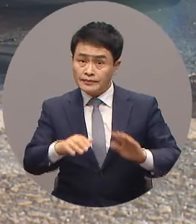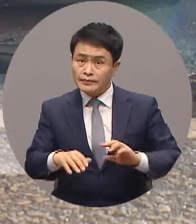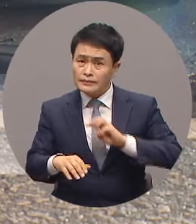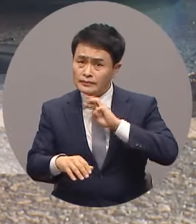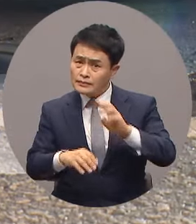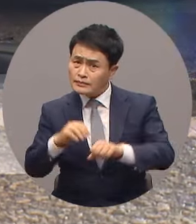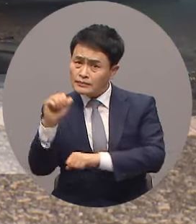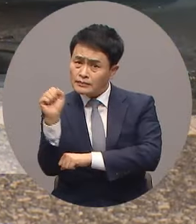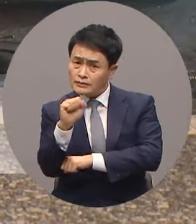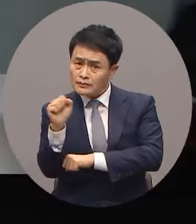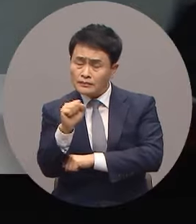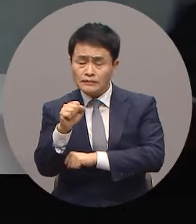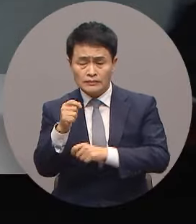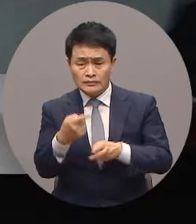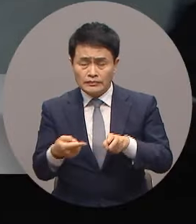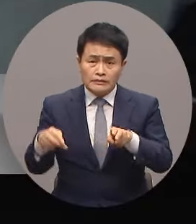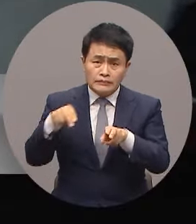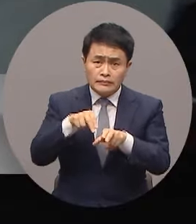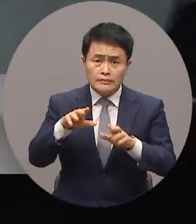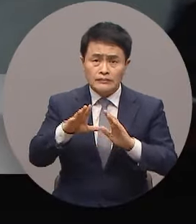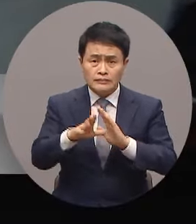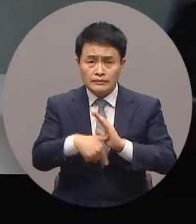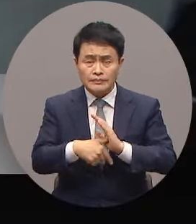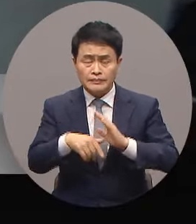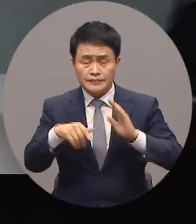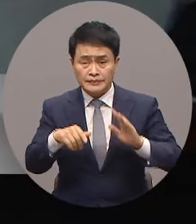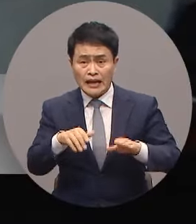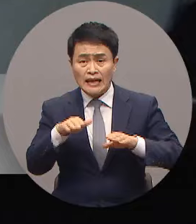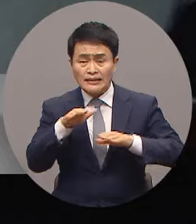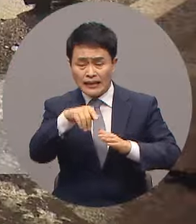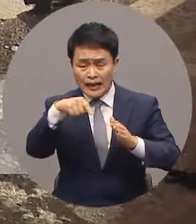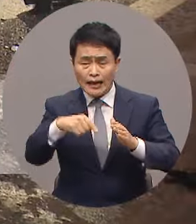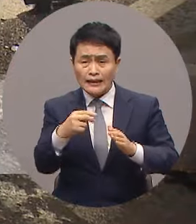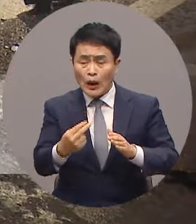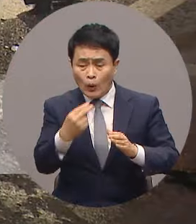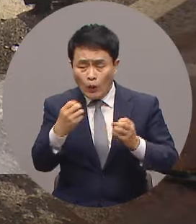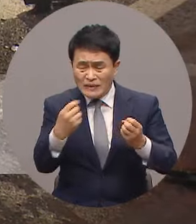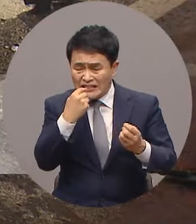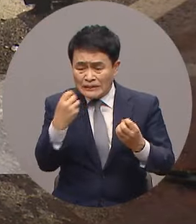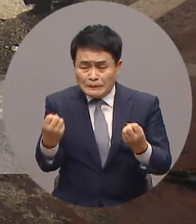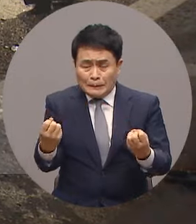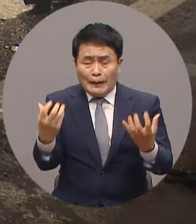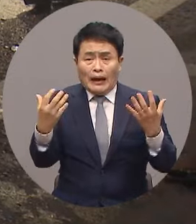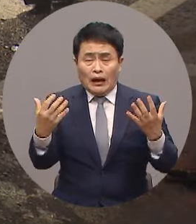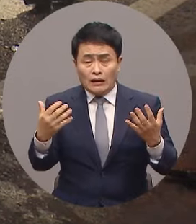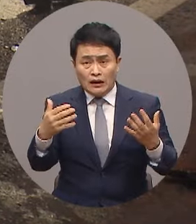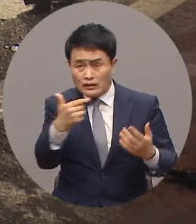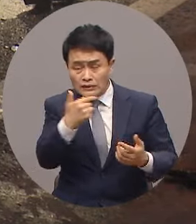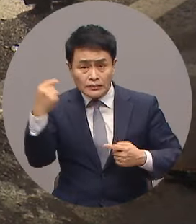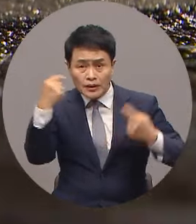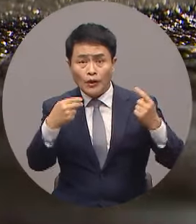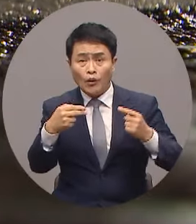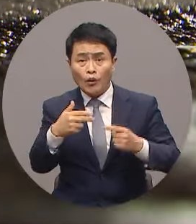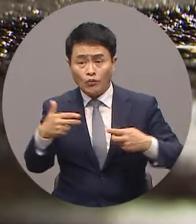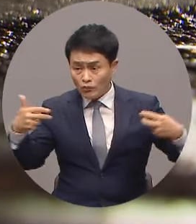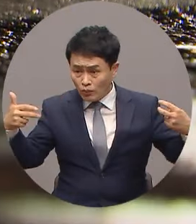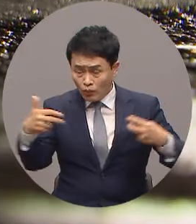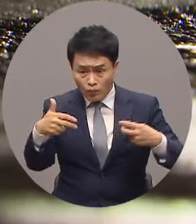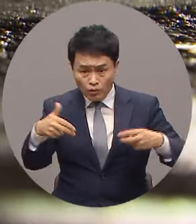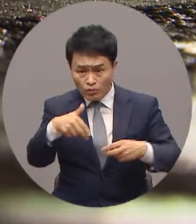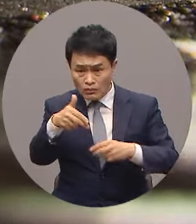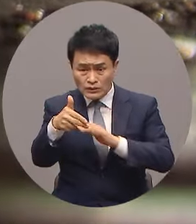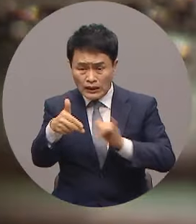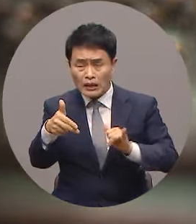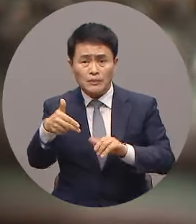30대 남성 운전자와 동승자는 차량 에어백이 터지면서 크게 다치지 않았고 도로 통제용 차량에는 사람이 타고 있지